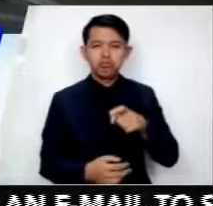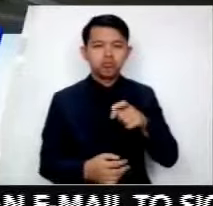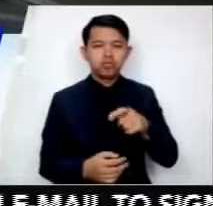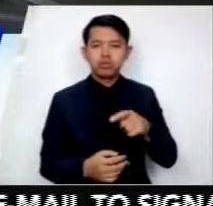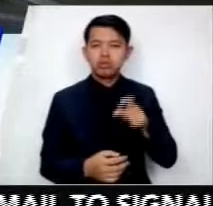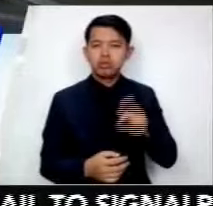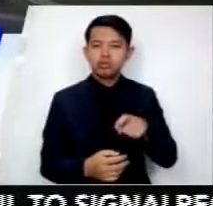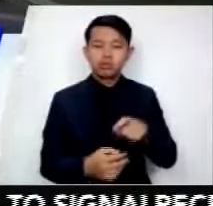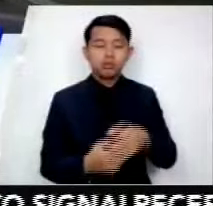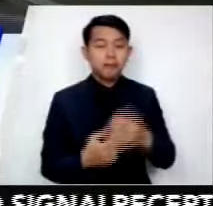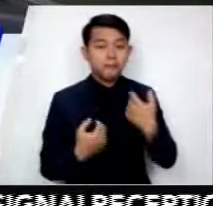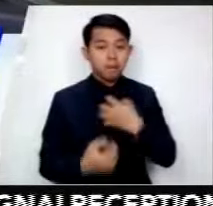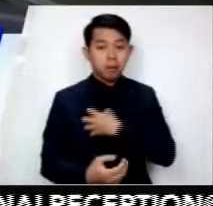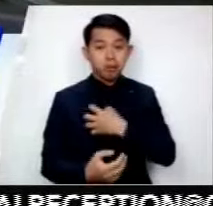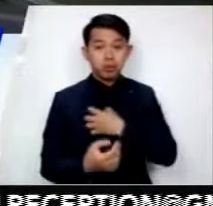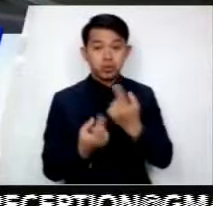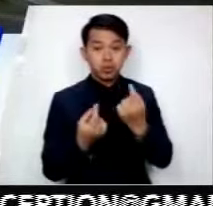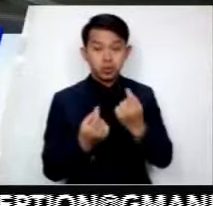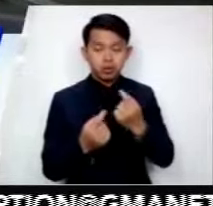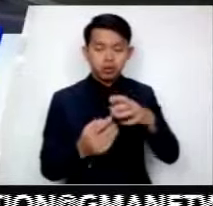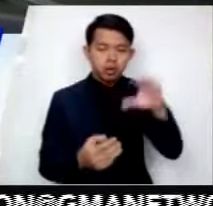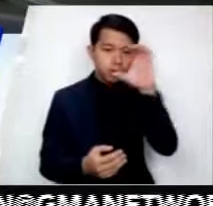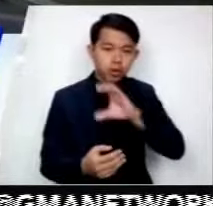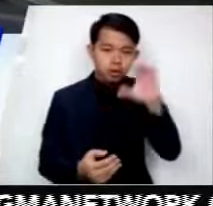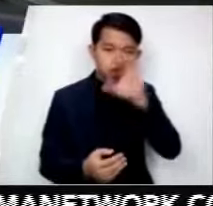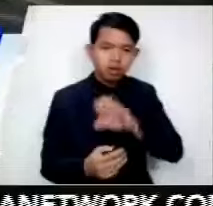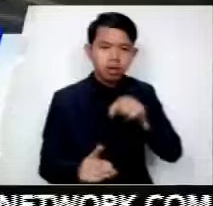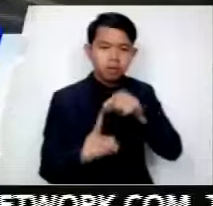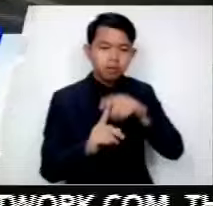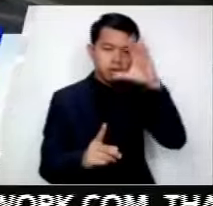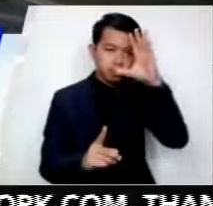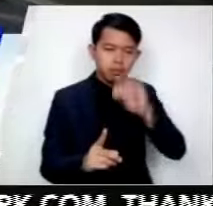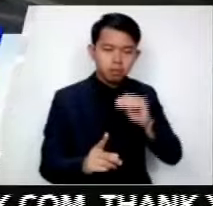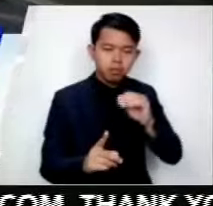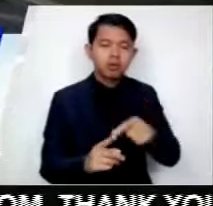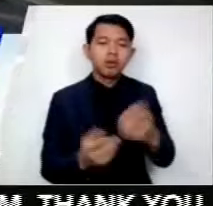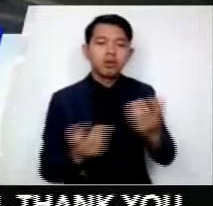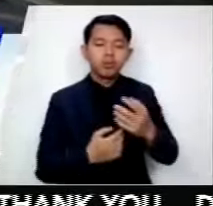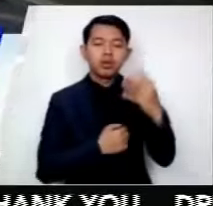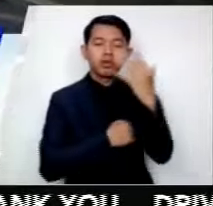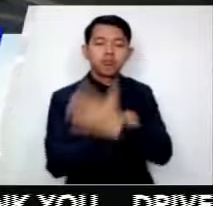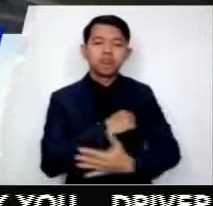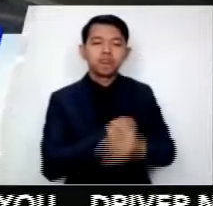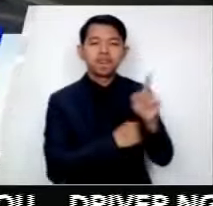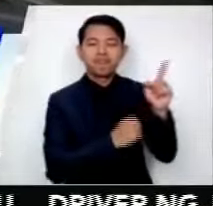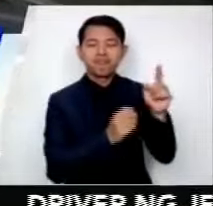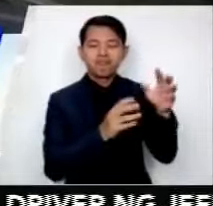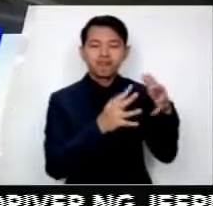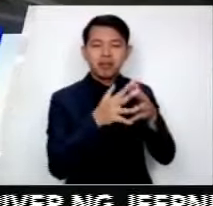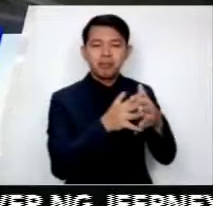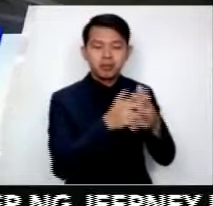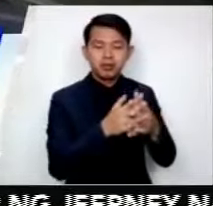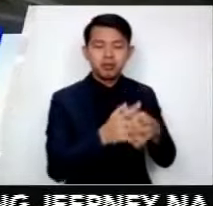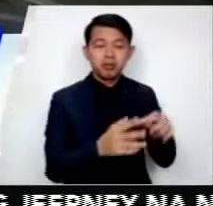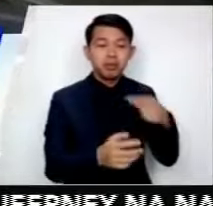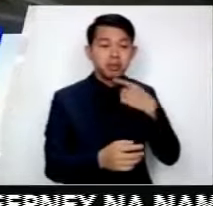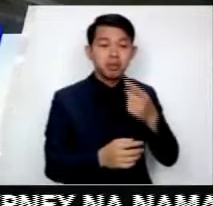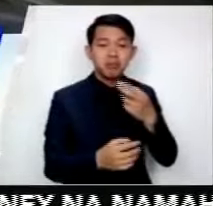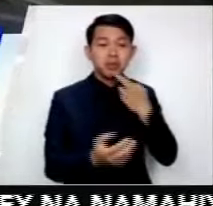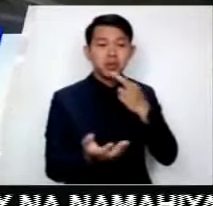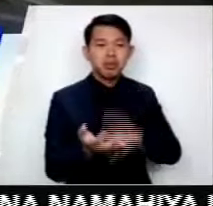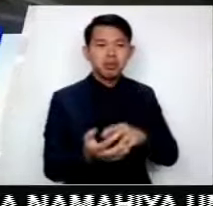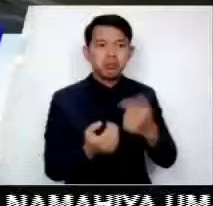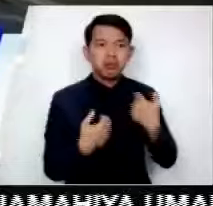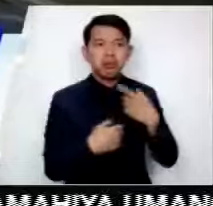isang lalaki sa kanyang bahay sa Virginia sa America matapos makatanggap ng ulat na nagpaputok ito ng Flare gun malapit sa